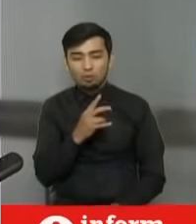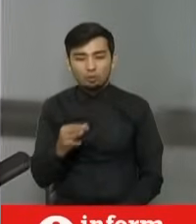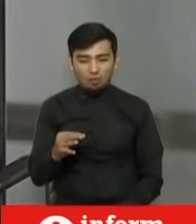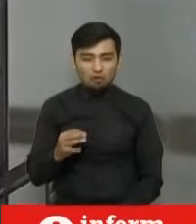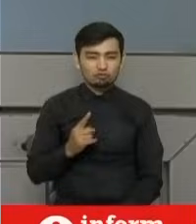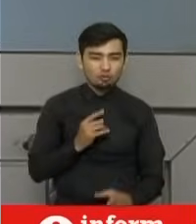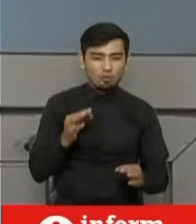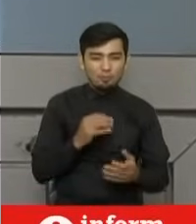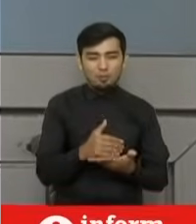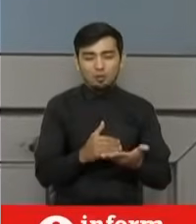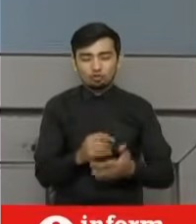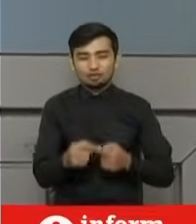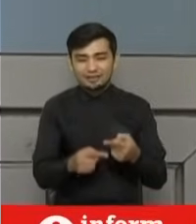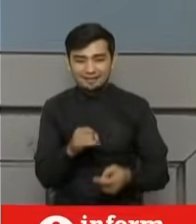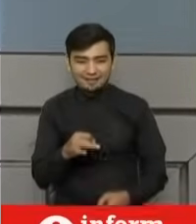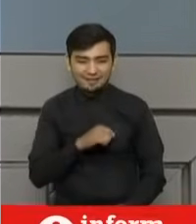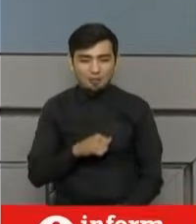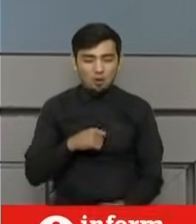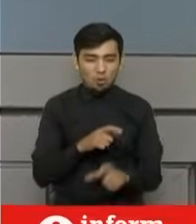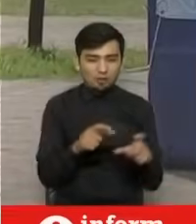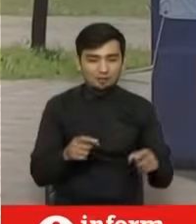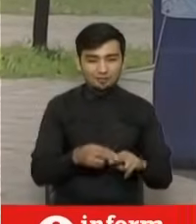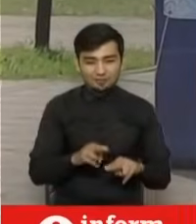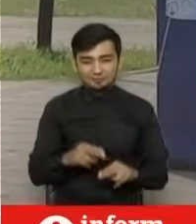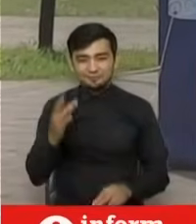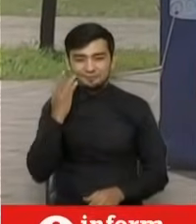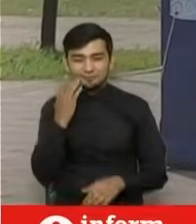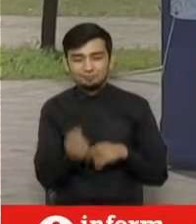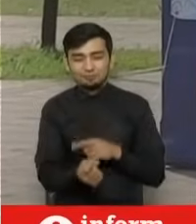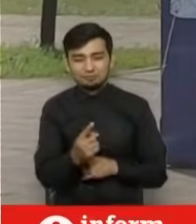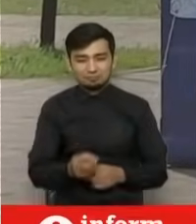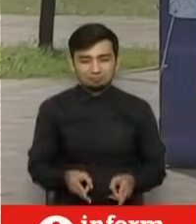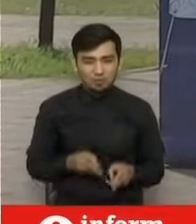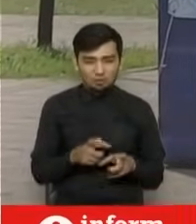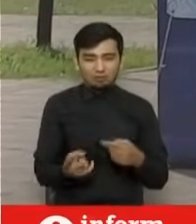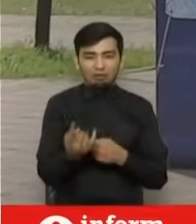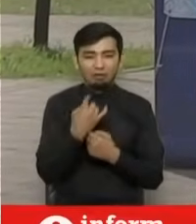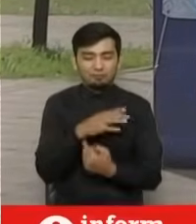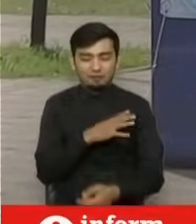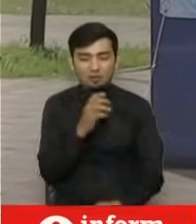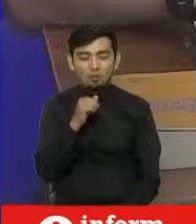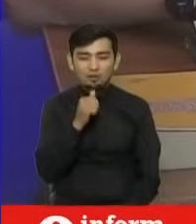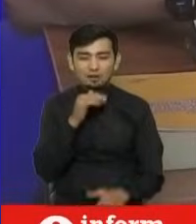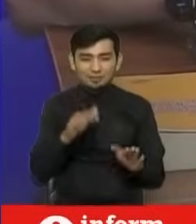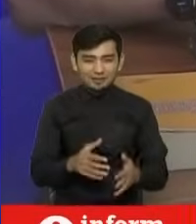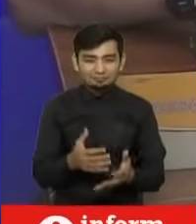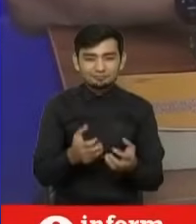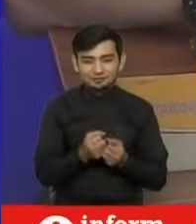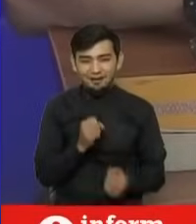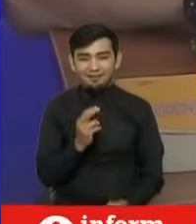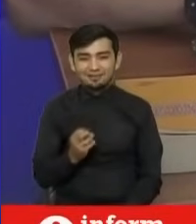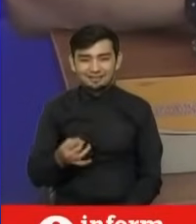рождает предложение и самыми клиентоориентированный как всегда становятся мошенники в Костанае во время акции приёмной на дороге